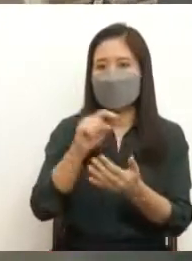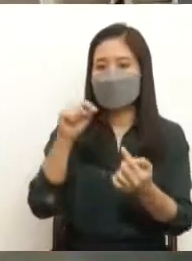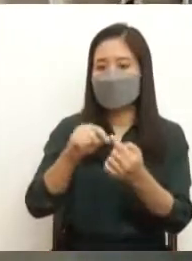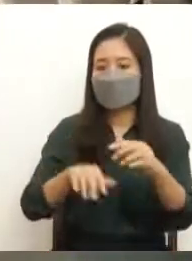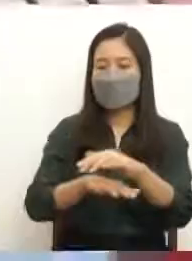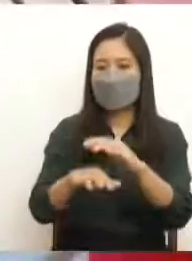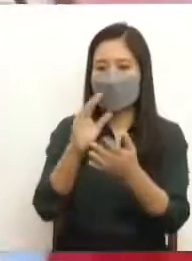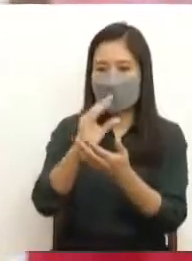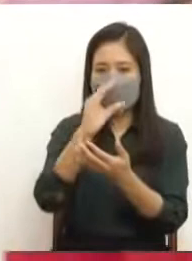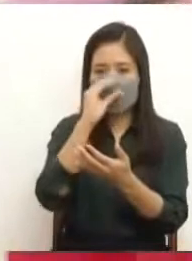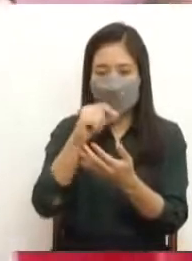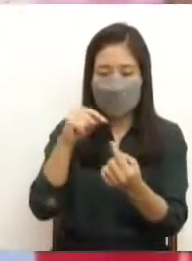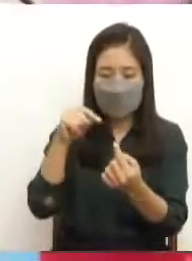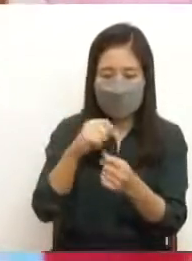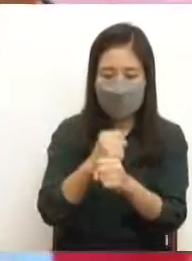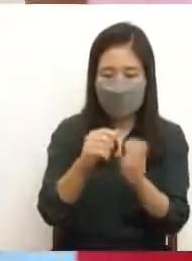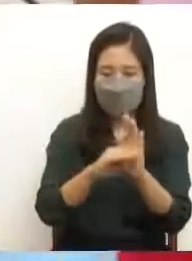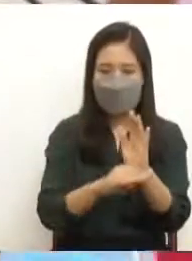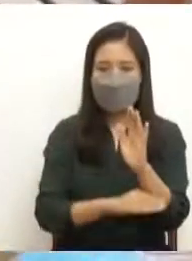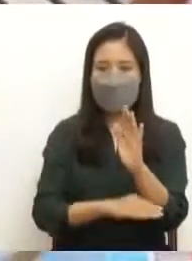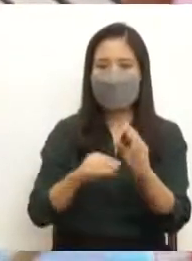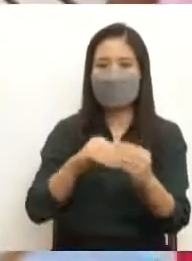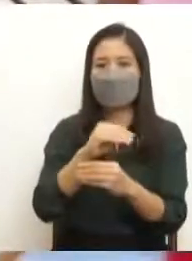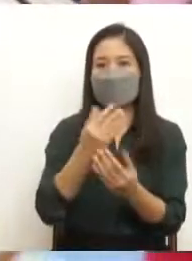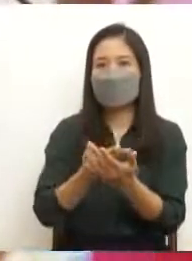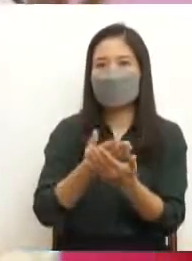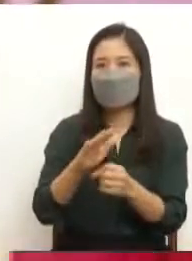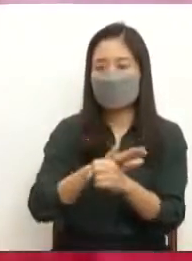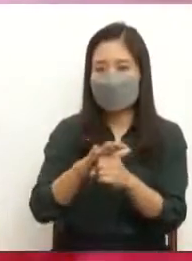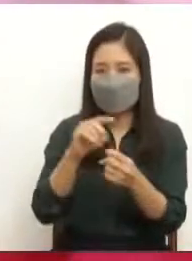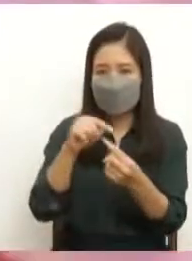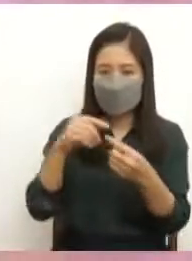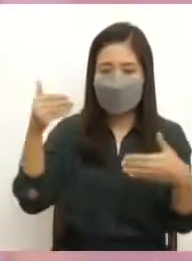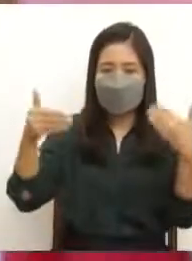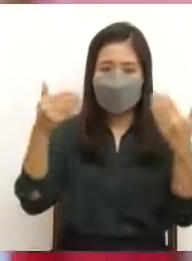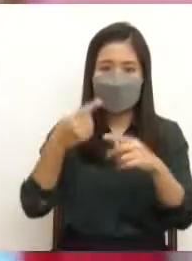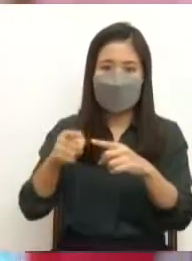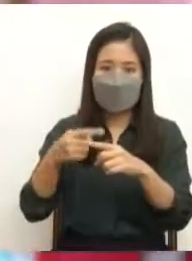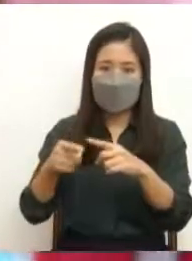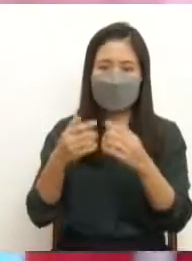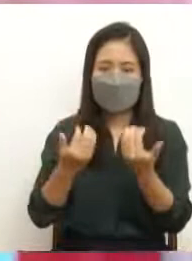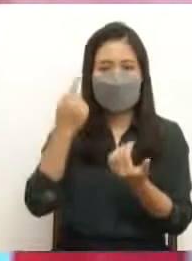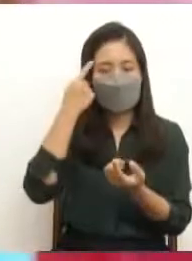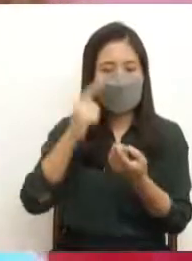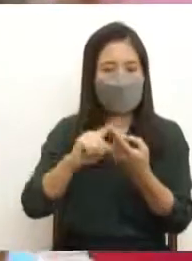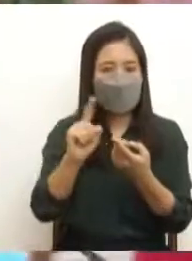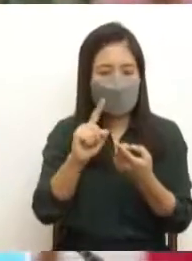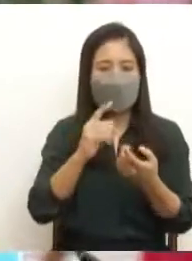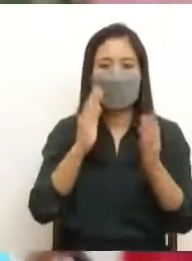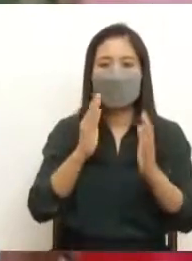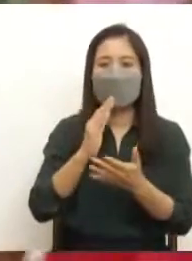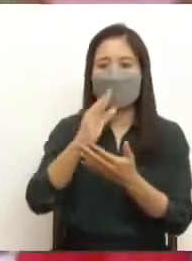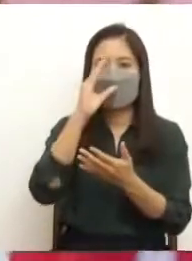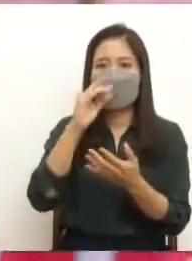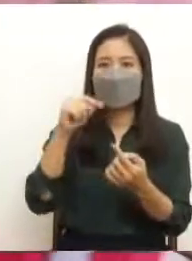การดำเนินงานเศรษฐกิจพอเพียงซึ่งมีกิจกรรมต่างๆเยอะแยะมากมายนะครับที่ทางนักเรียนนะครับได้ดําเนินการเช่นในเรื่อง